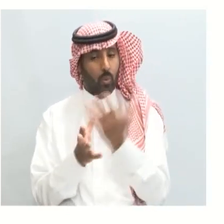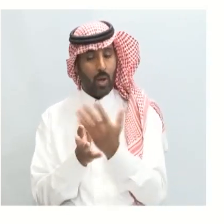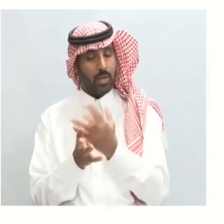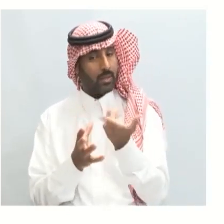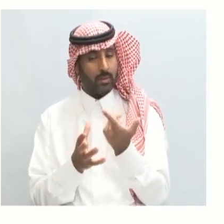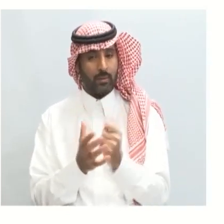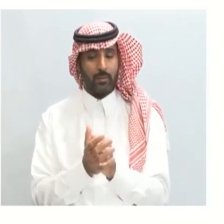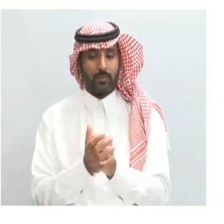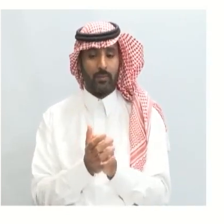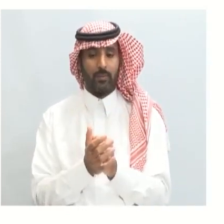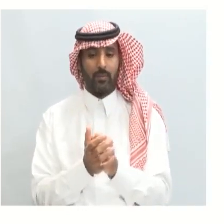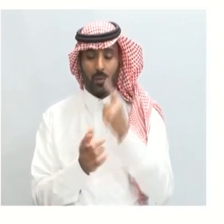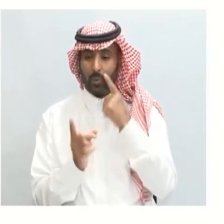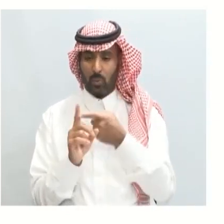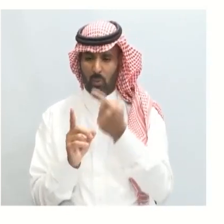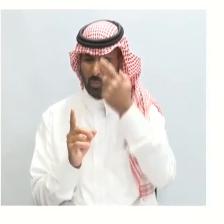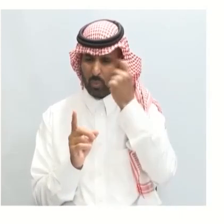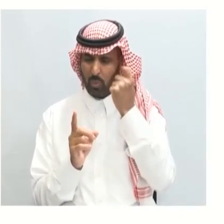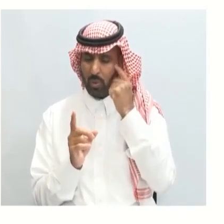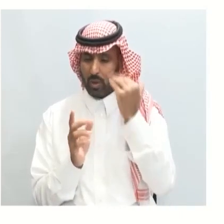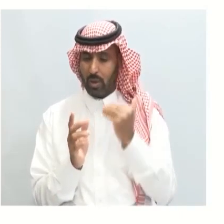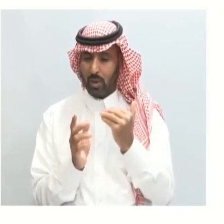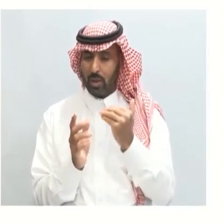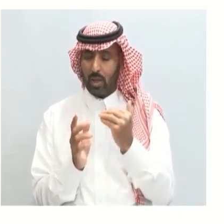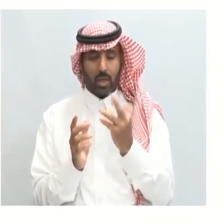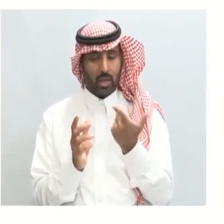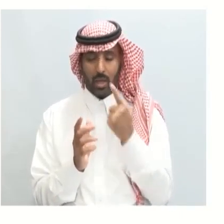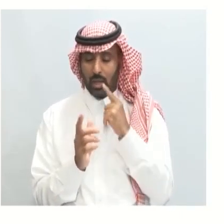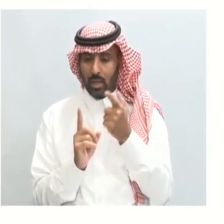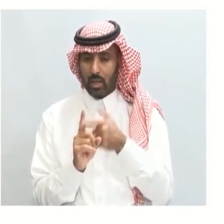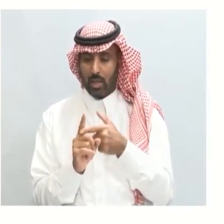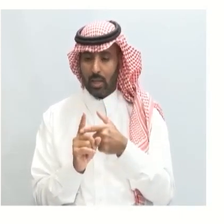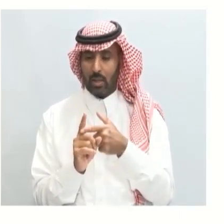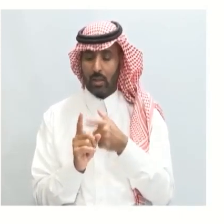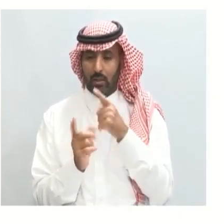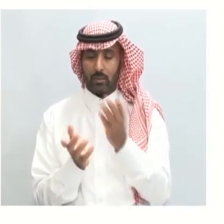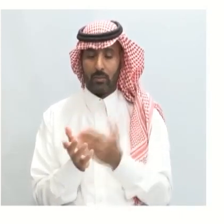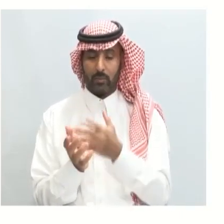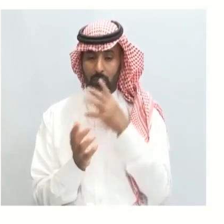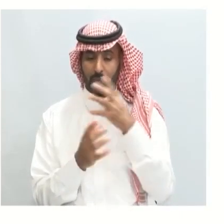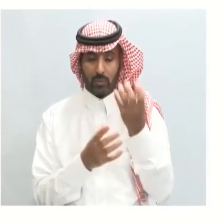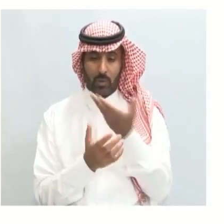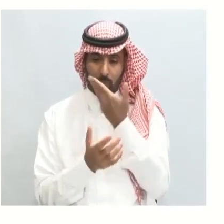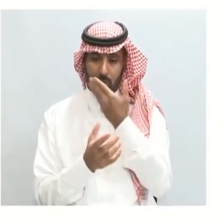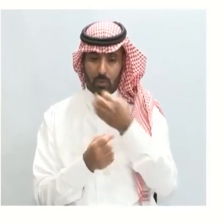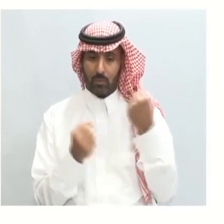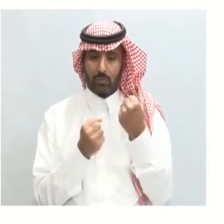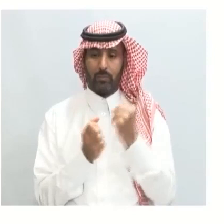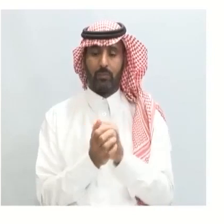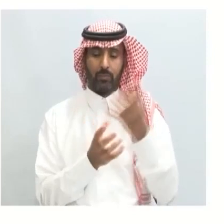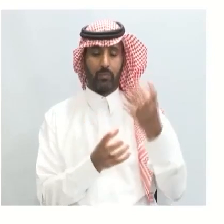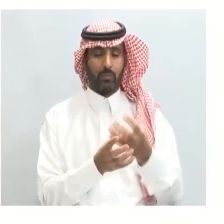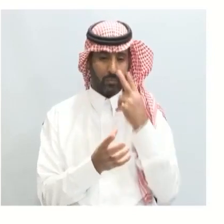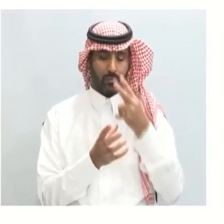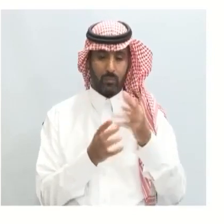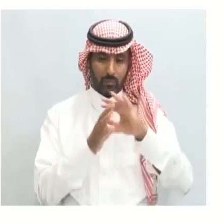حدث ذلك لماذا حدث او قل الحجم عندما غمرنا بالماء المثلج ايذا